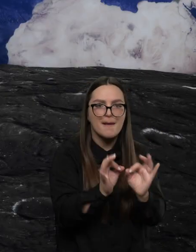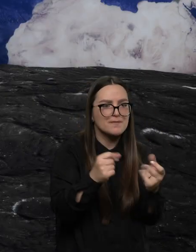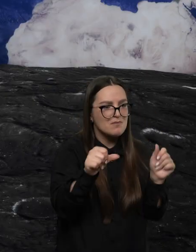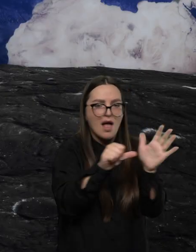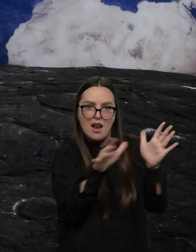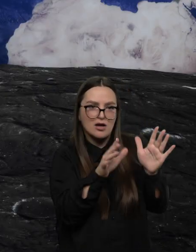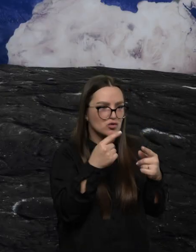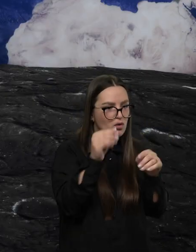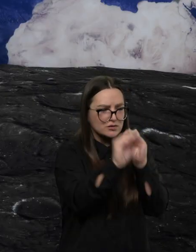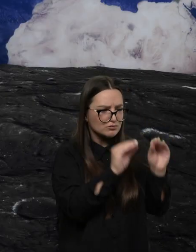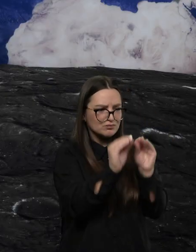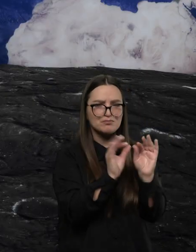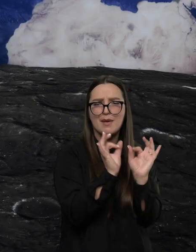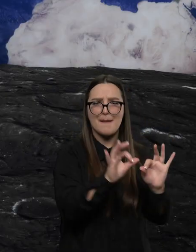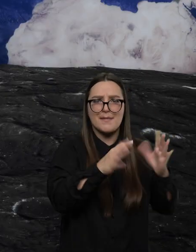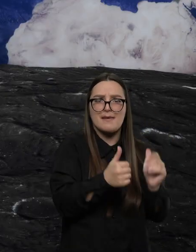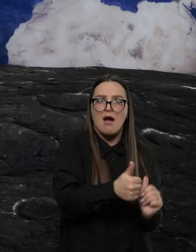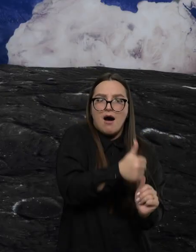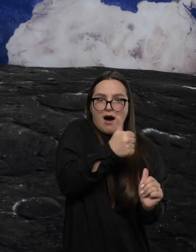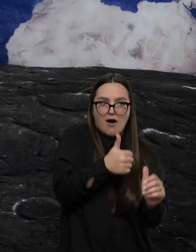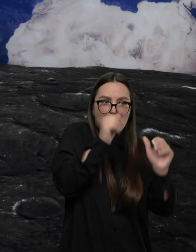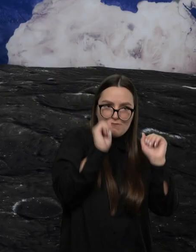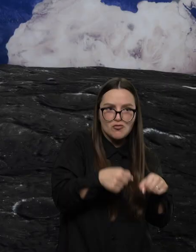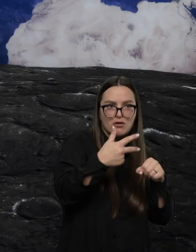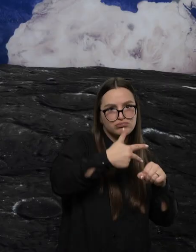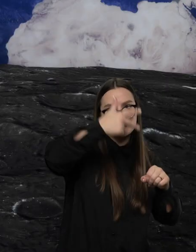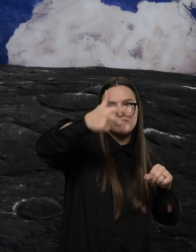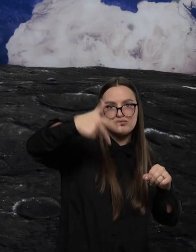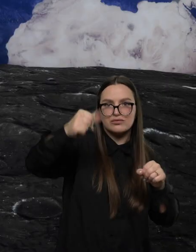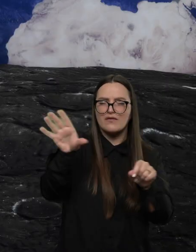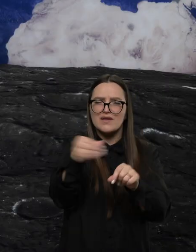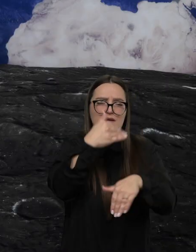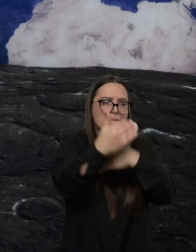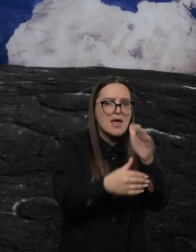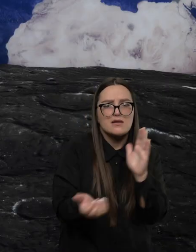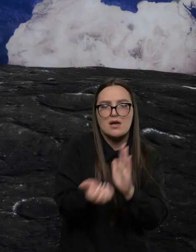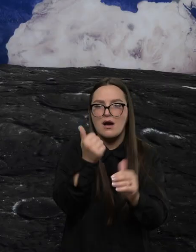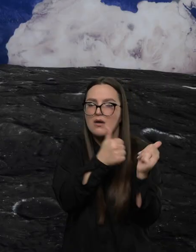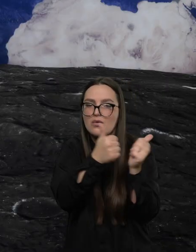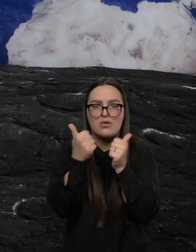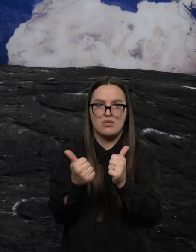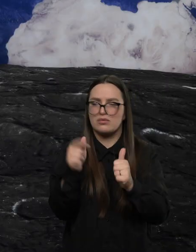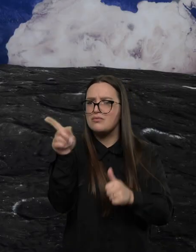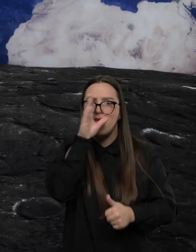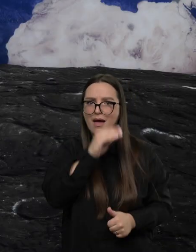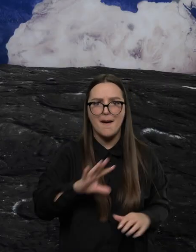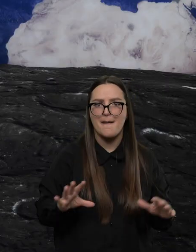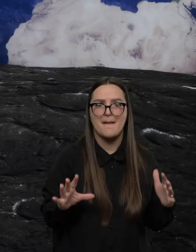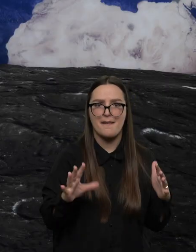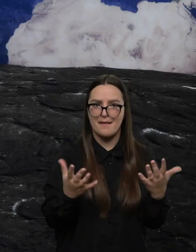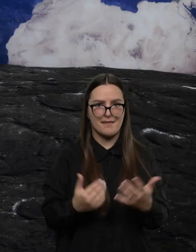būtent elektroninio spektrometro viduje, kad gautumėm tą dabar visą medžiagą ir žinotumėm, kad jis skrenda toj